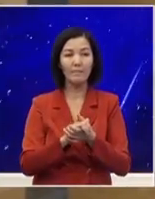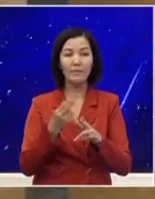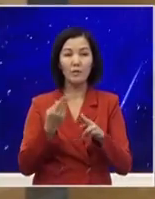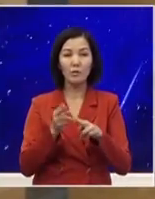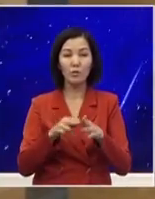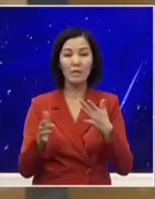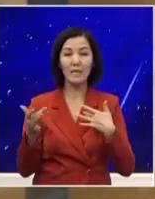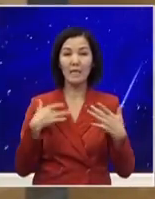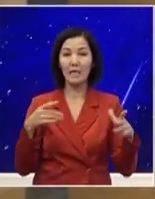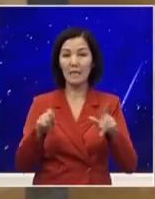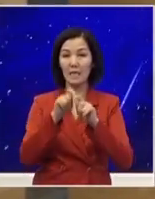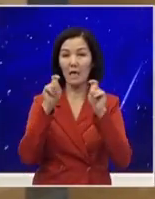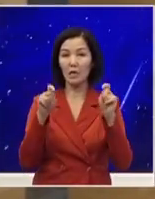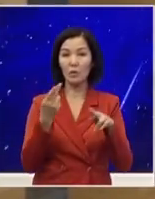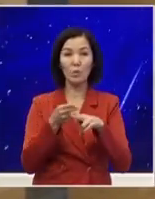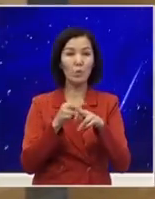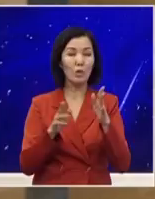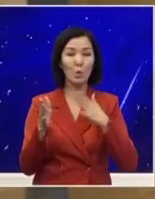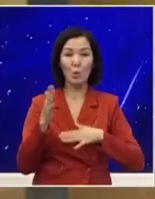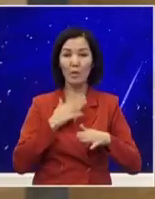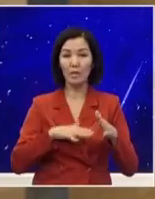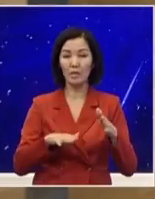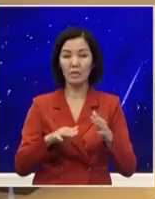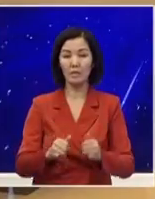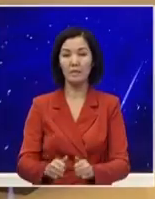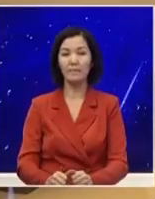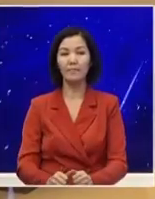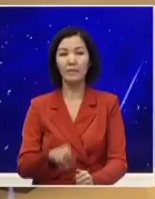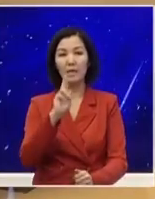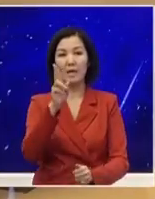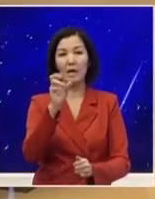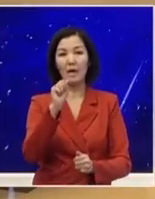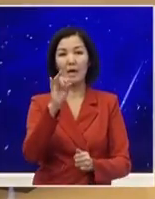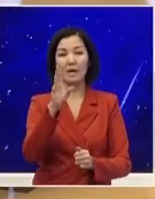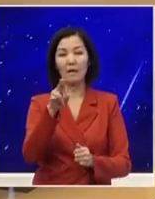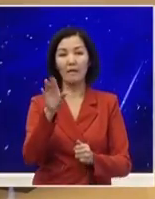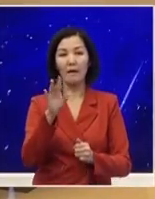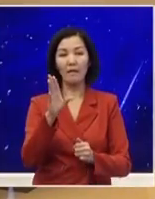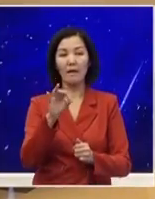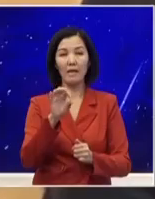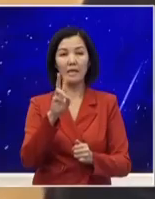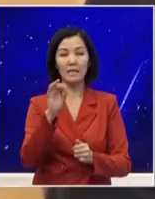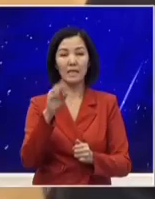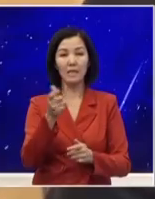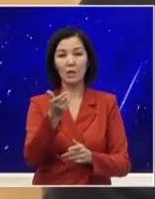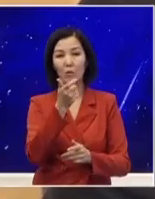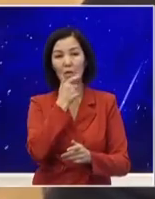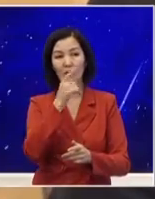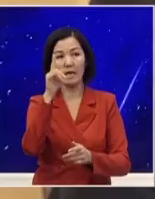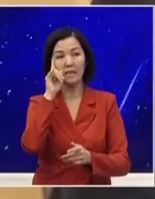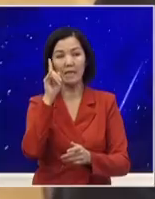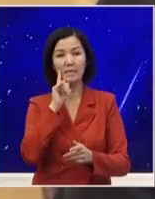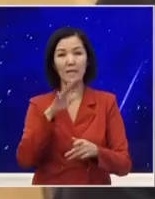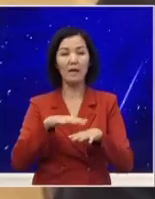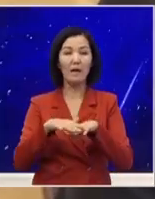бұл театрдың ашылуы үлкен қуаныш екендігі. Қарадала халық театрының Ескендір қойылымын тамашалауға Қазақстанның